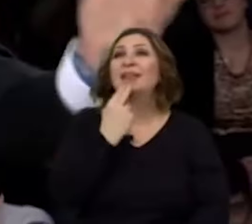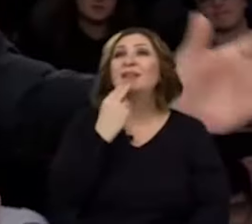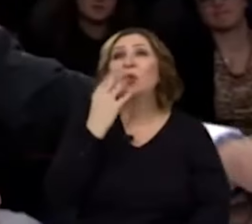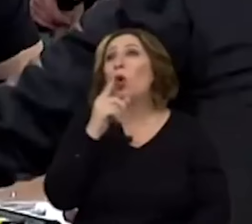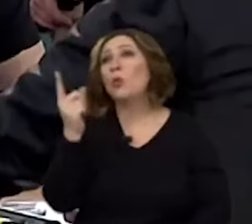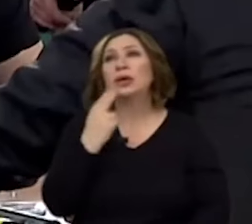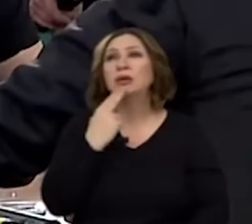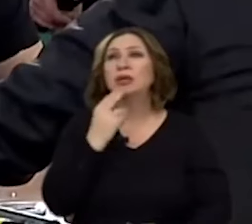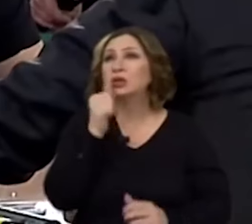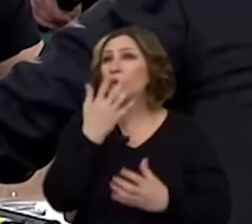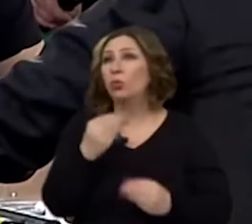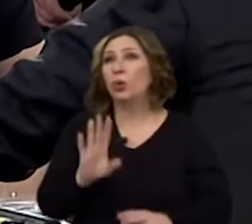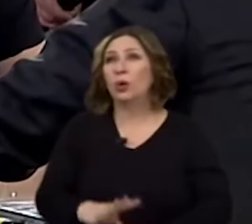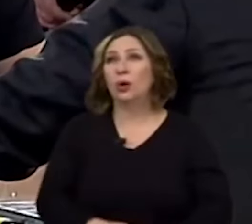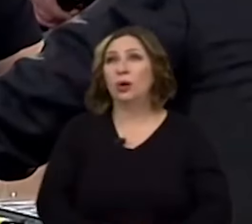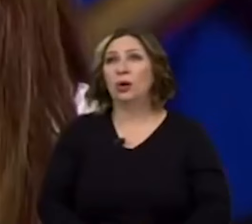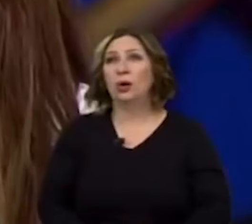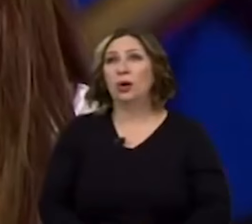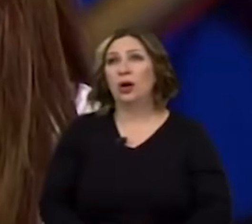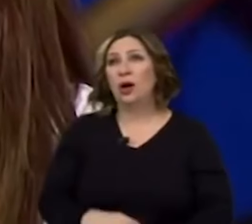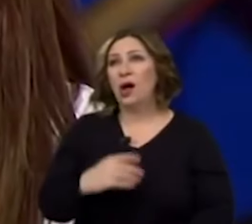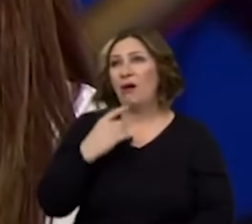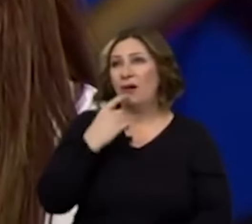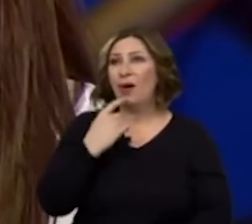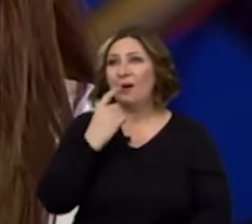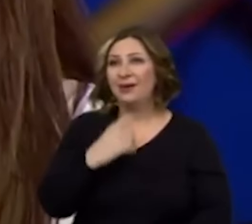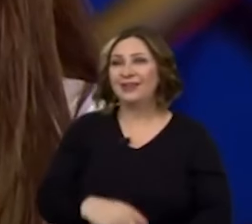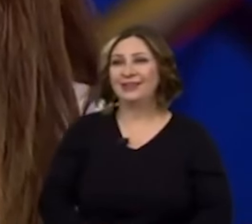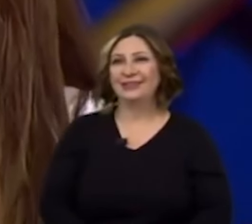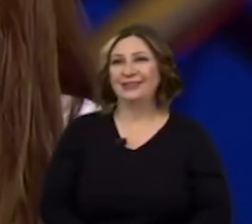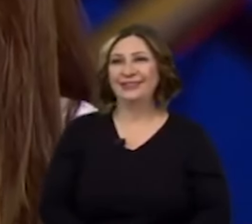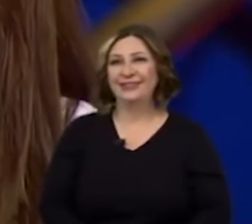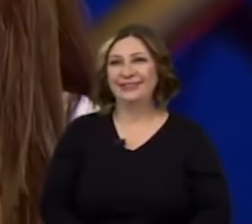oluyor, öbür kadında hiç olmuyor. Onu daha böyle şöyle. Evet, aynen. Evet.